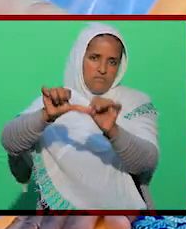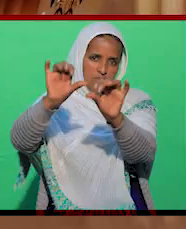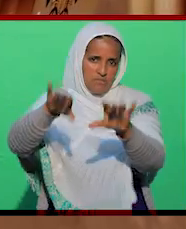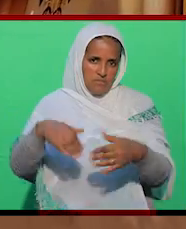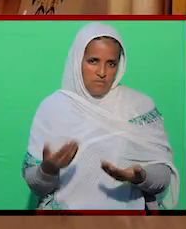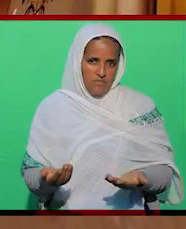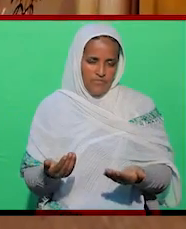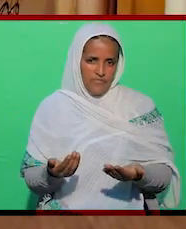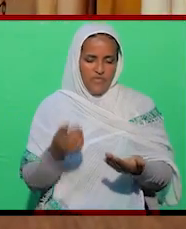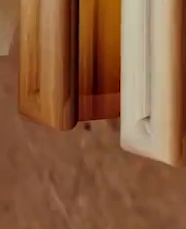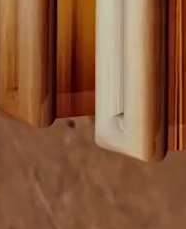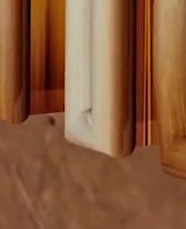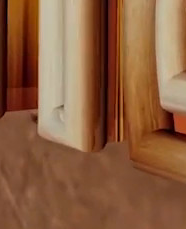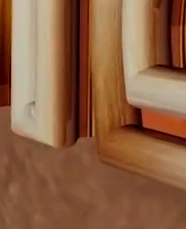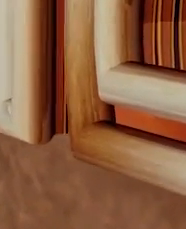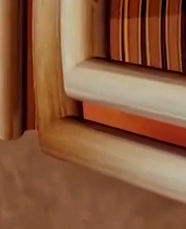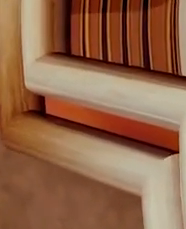ይቀጥላሉ።